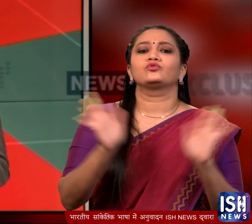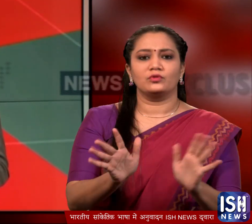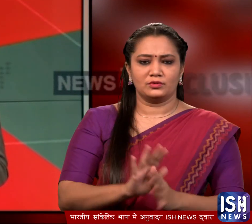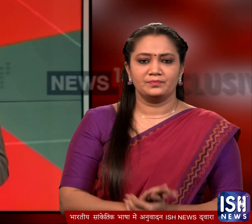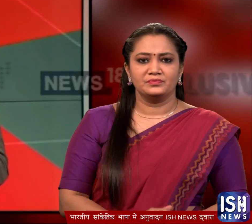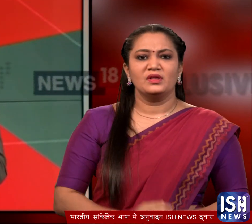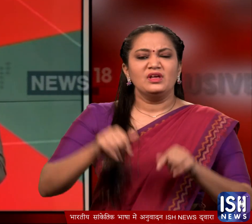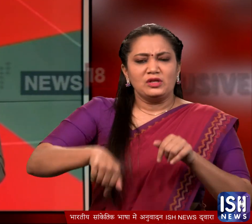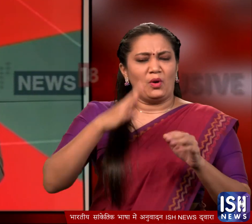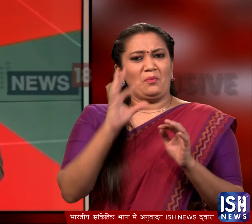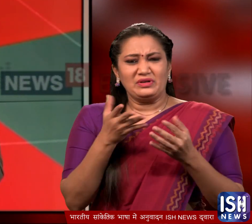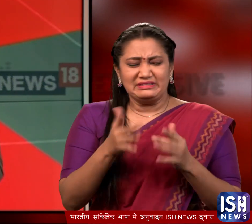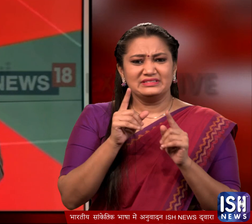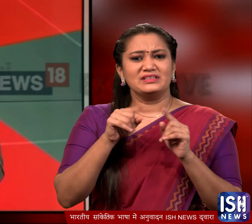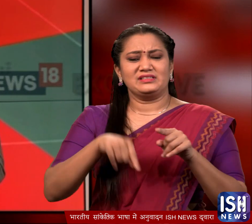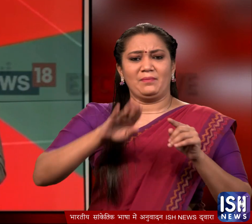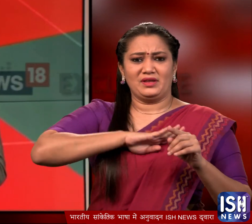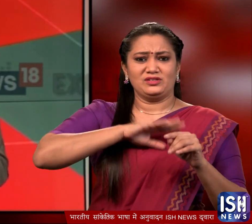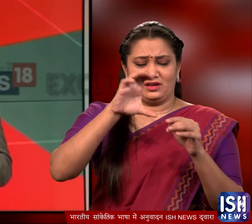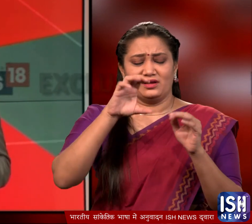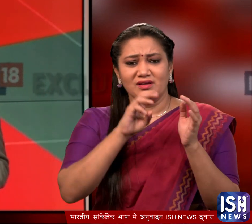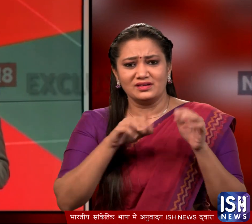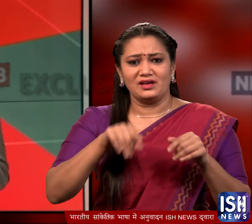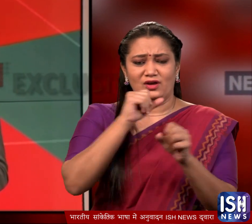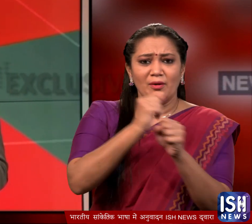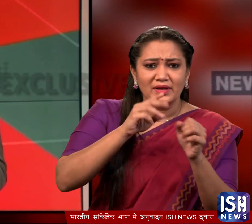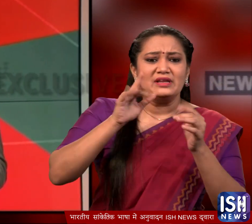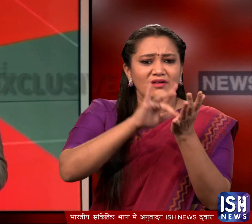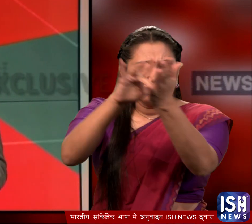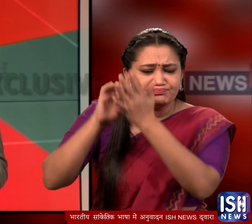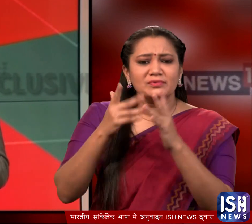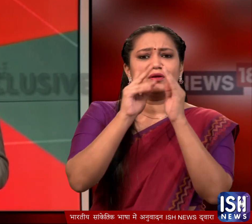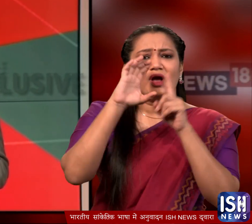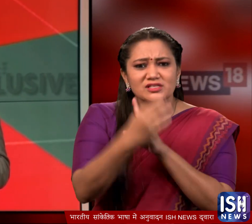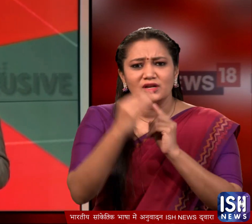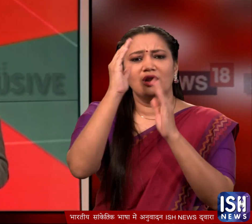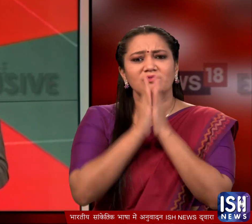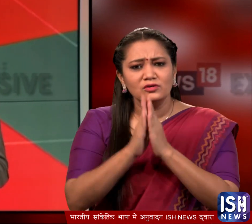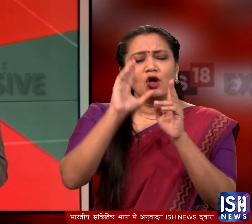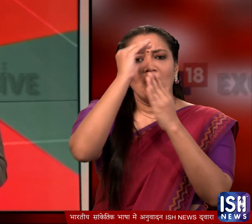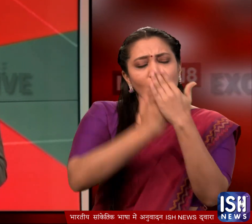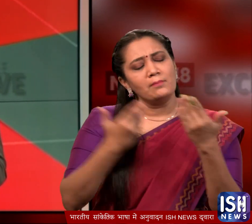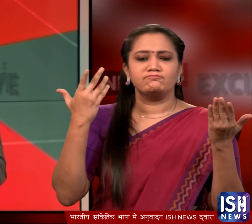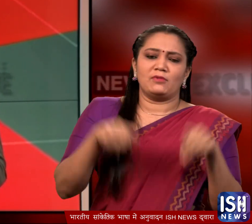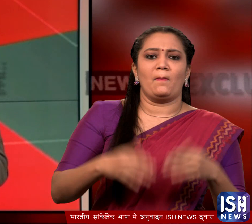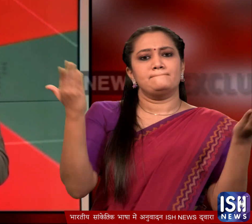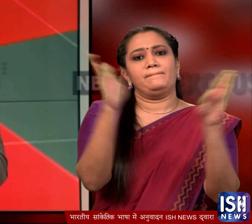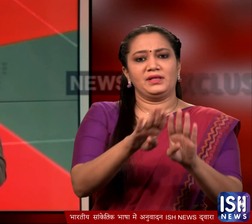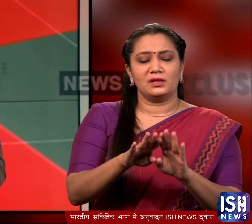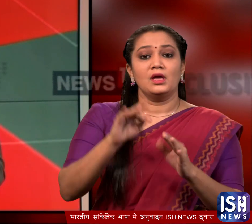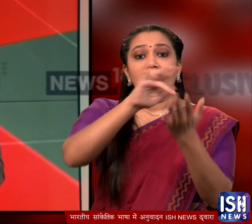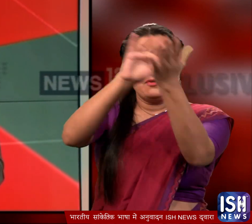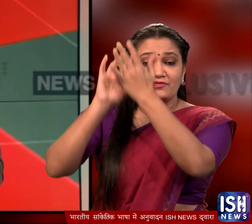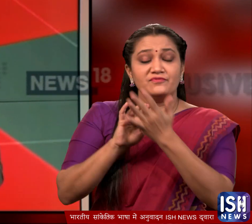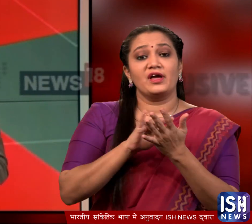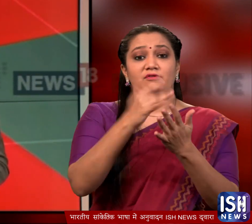रोका जा सके। मामले की गंभीरता को देखते हुए राज्य सरकार ने भीड़ भाड़ वाले सारे राजनीतिक और धार्मिक कार्यक्रमों पर पाबंदी लगाने के साथ